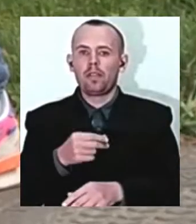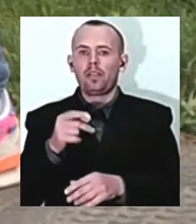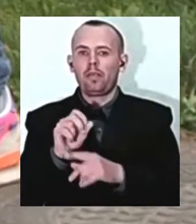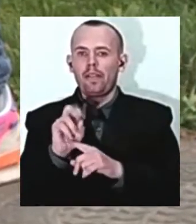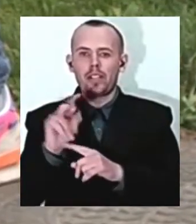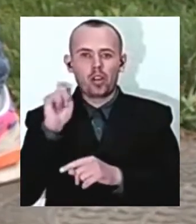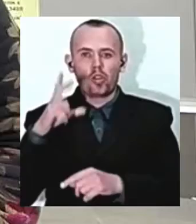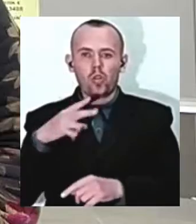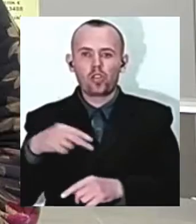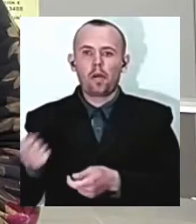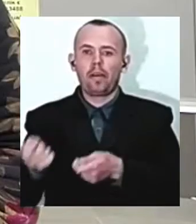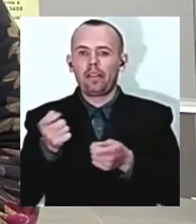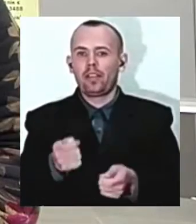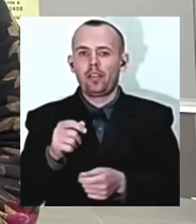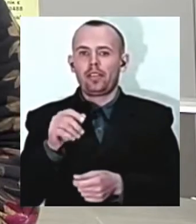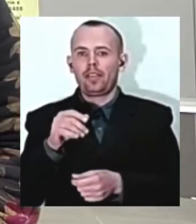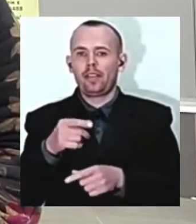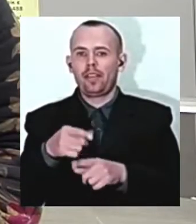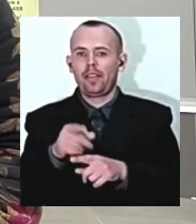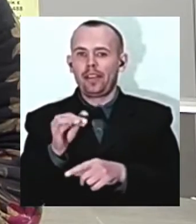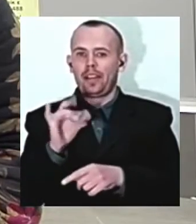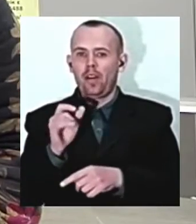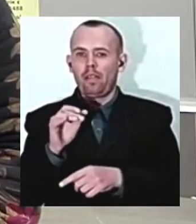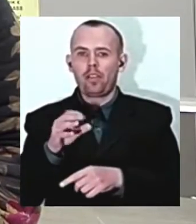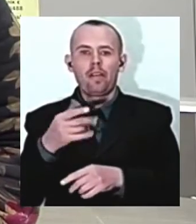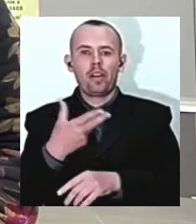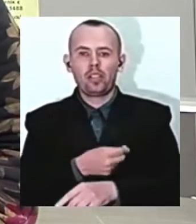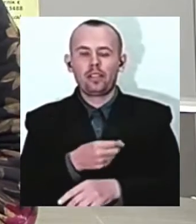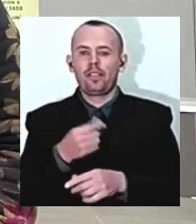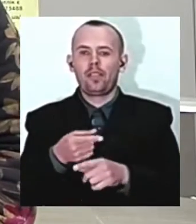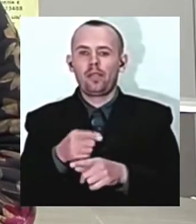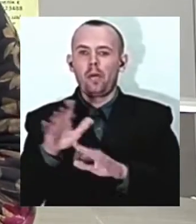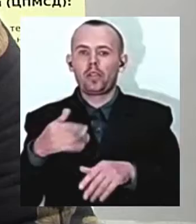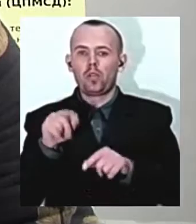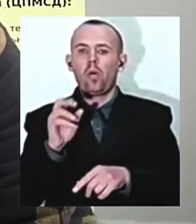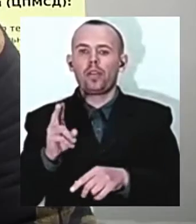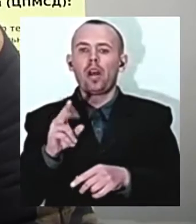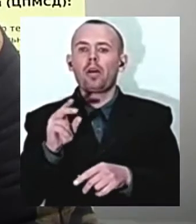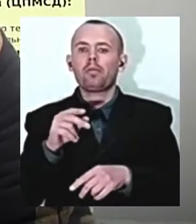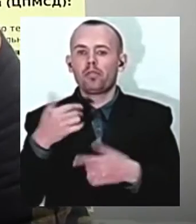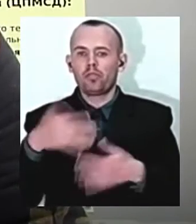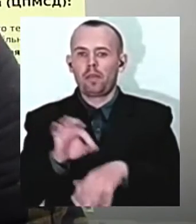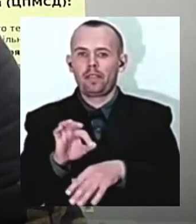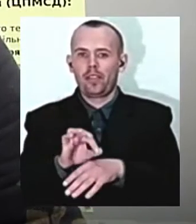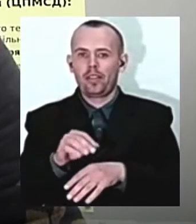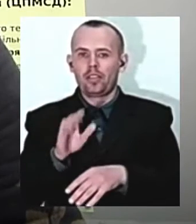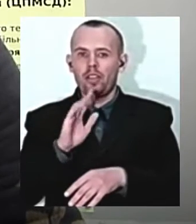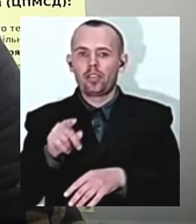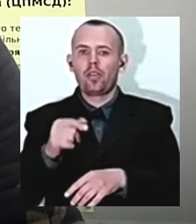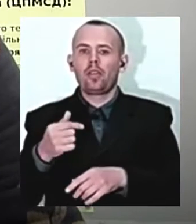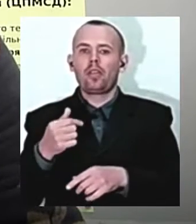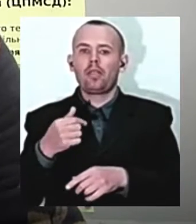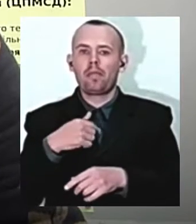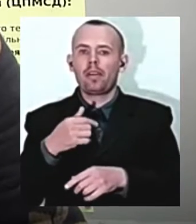Віра Омельченко. Вакцинувалася ця сім'я після того, як перехворіли, каже жінка. Ми не готувались, ми